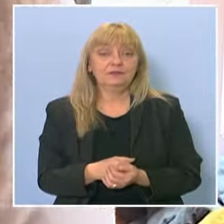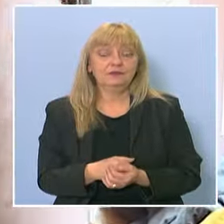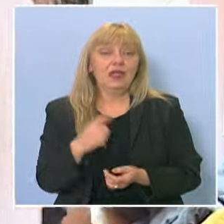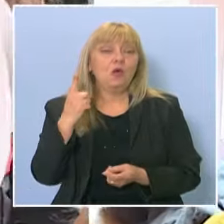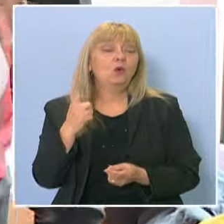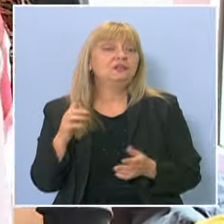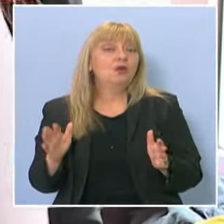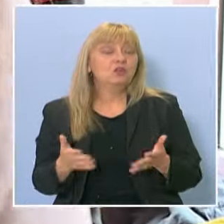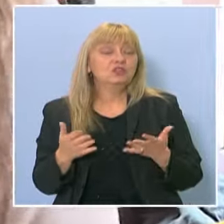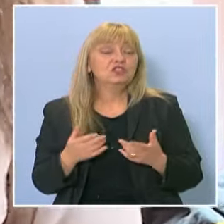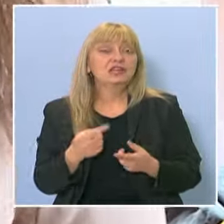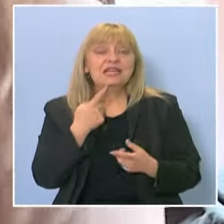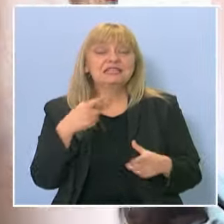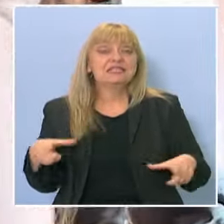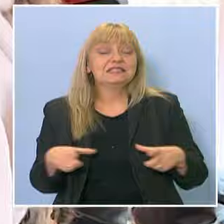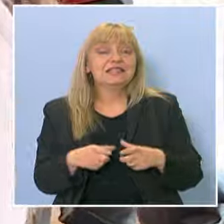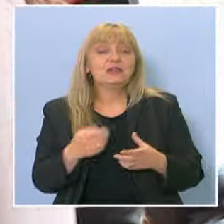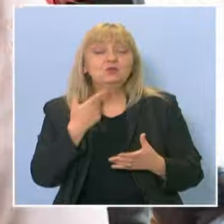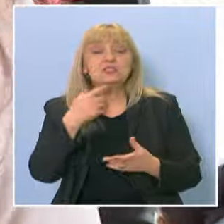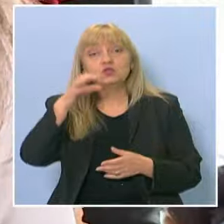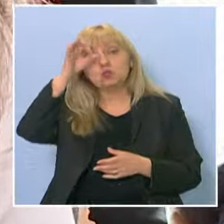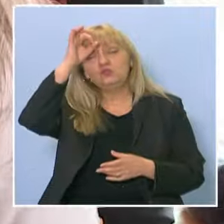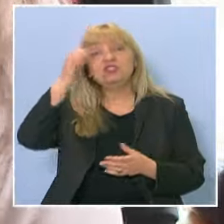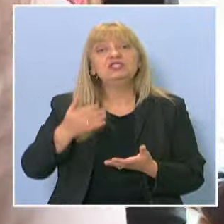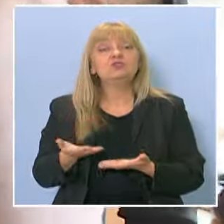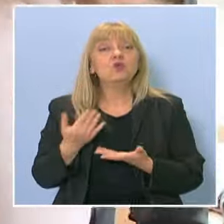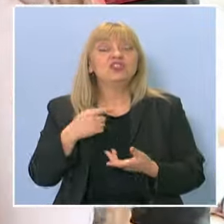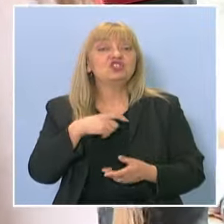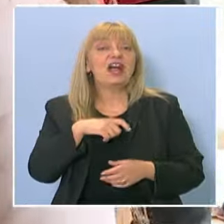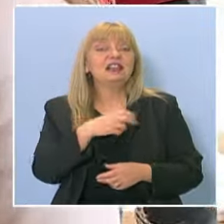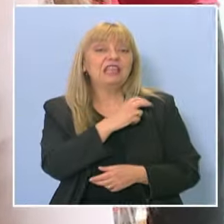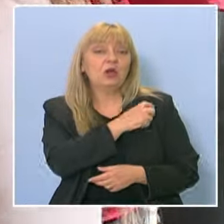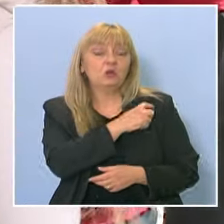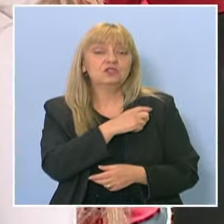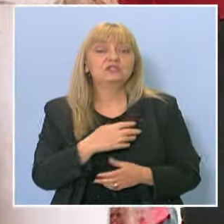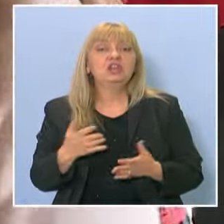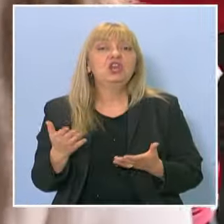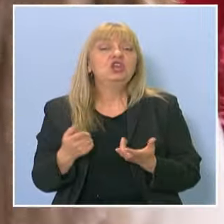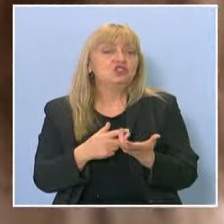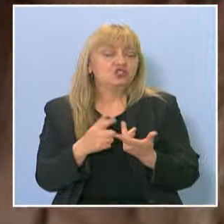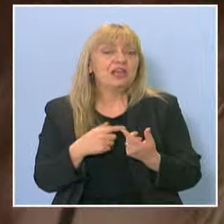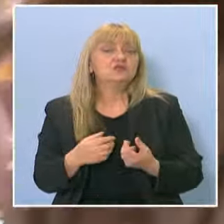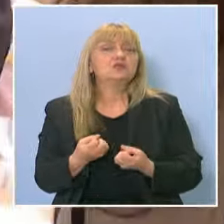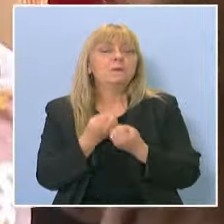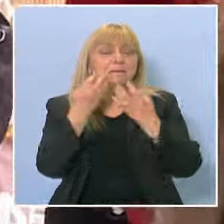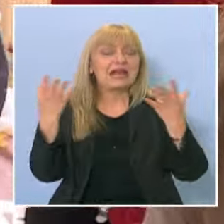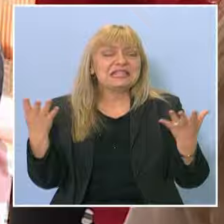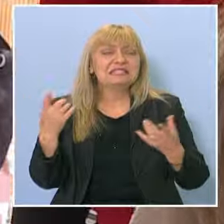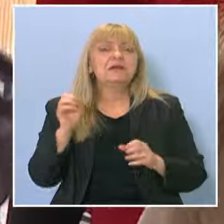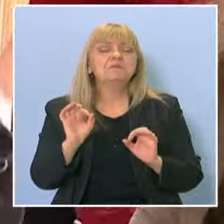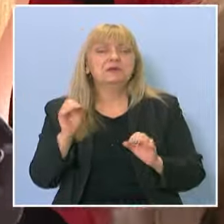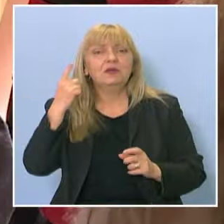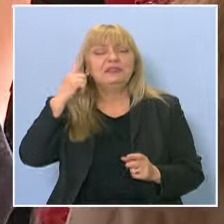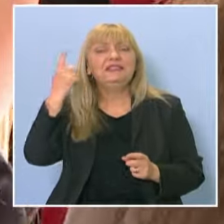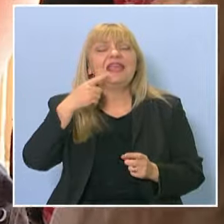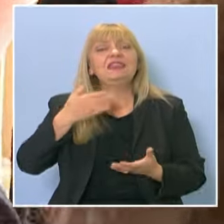Едно от нещата с учениците от началния курс, много често честваме различни празници. Било то Деня на приказката,